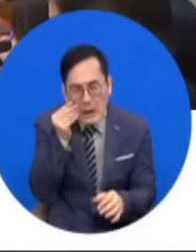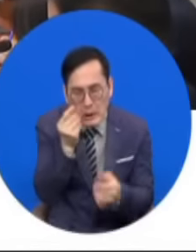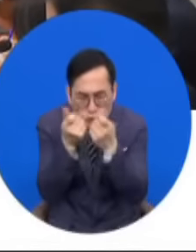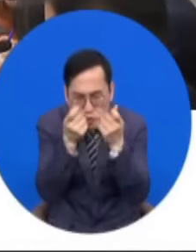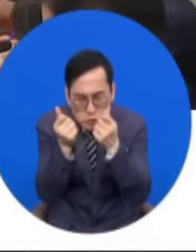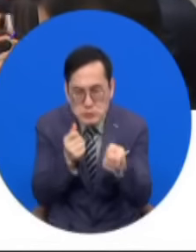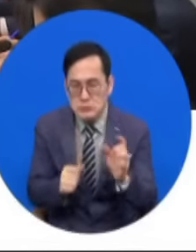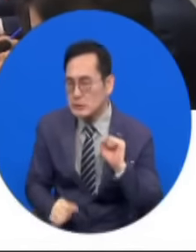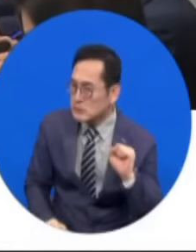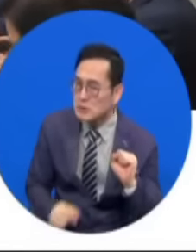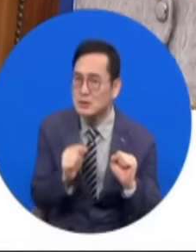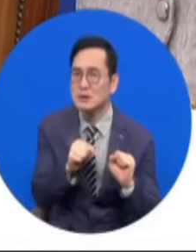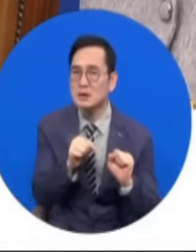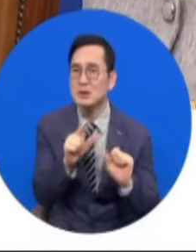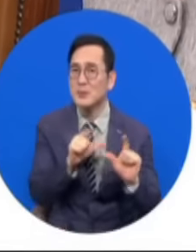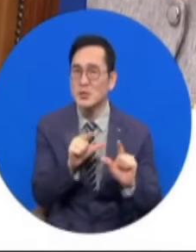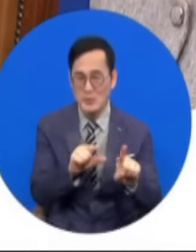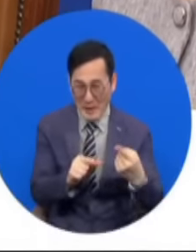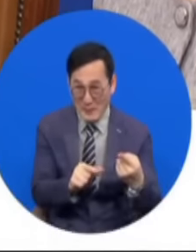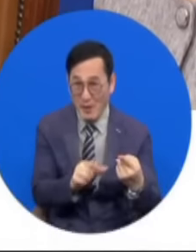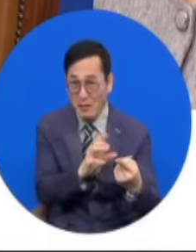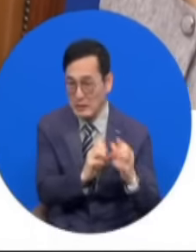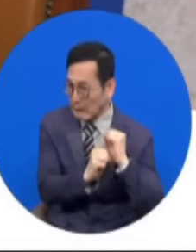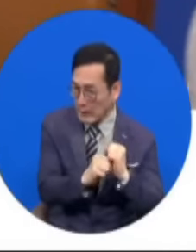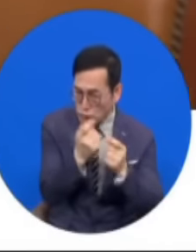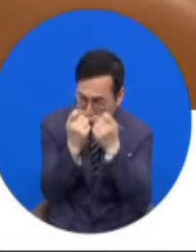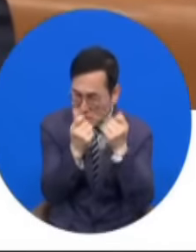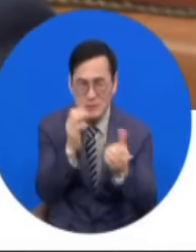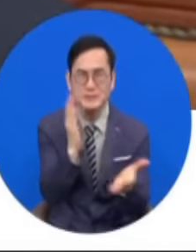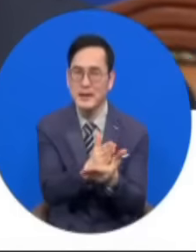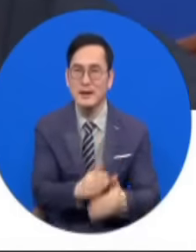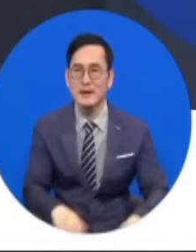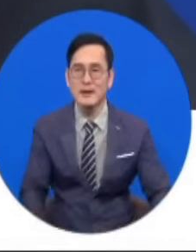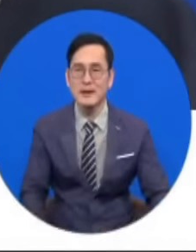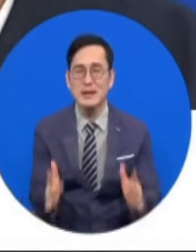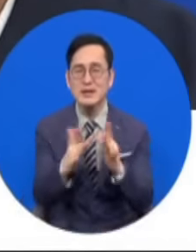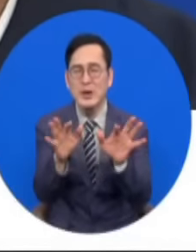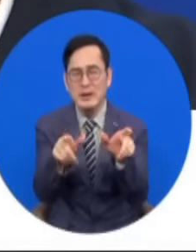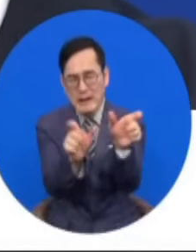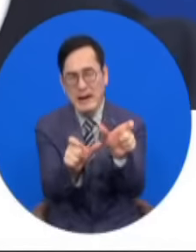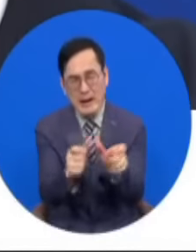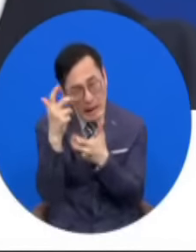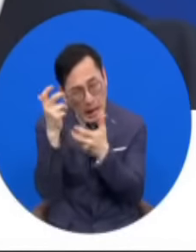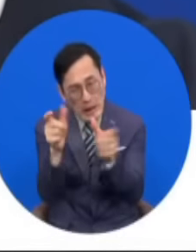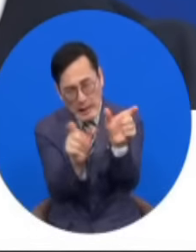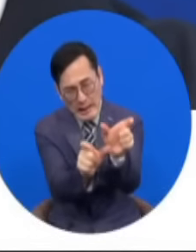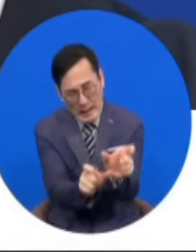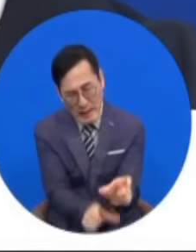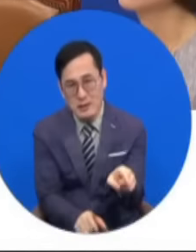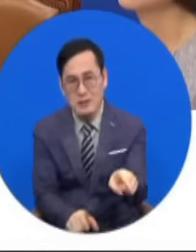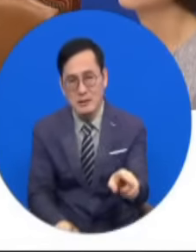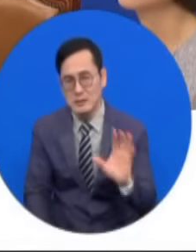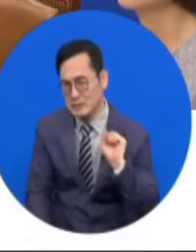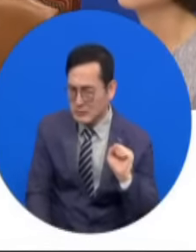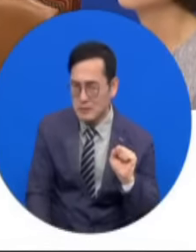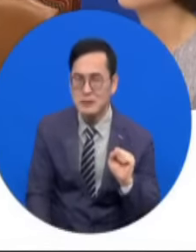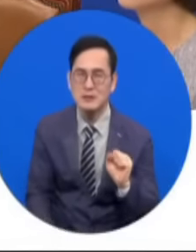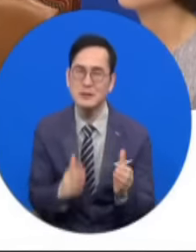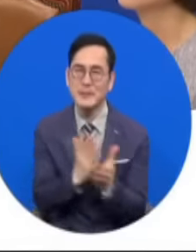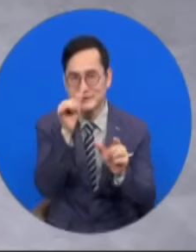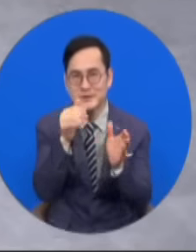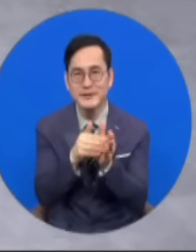흔들고 있는 거예요 이건 정말 바람직하지 않습니다 제발 정치인들 댓글 정치에 매몰되면 안 되는 겁니다 예 안영하 돌집